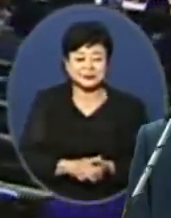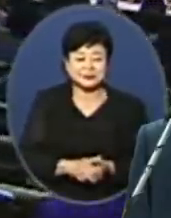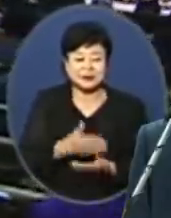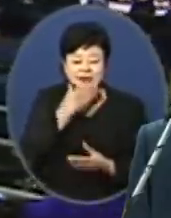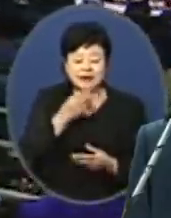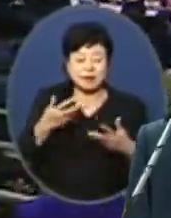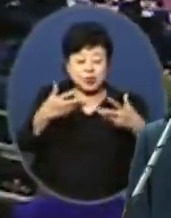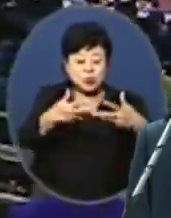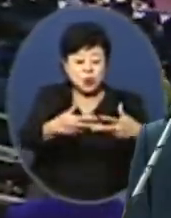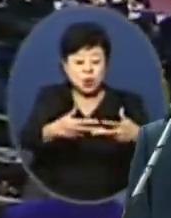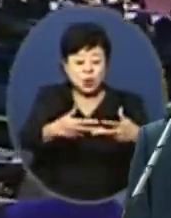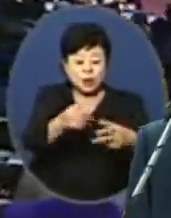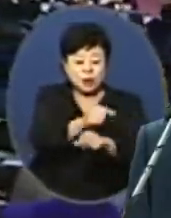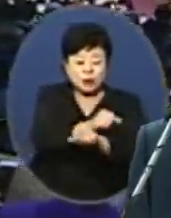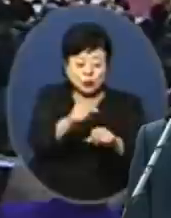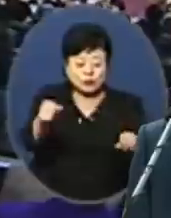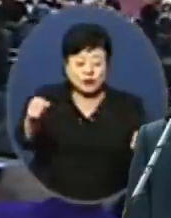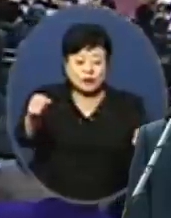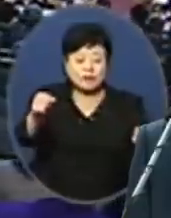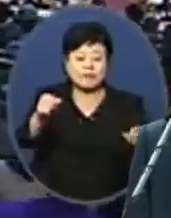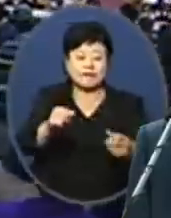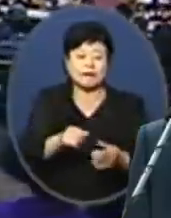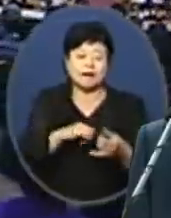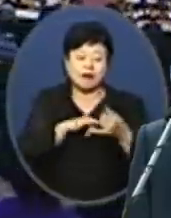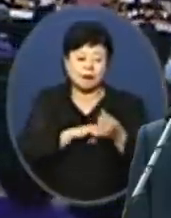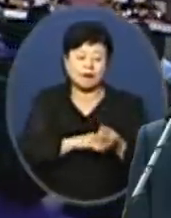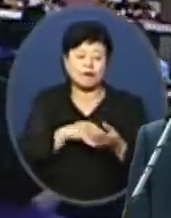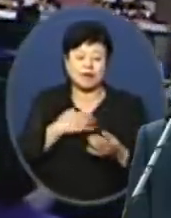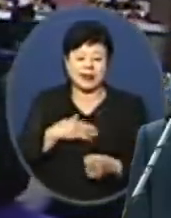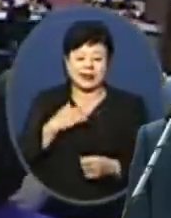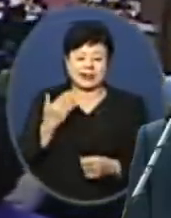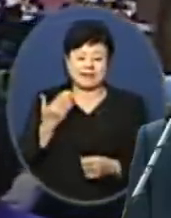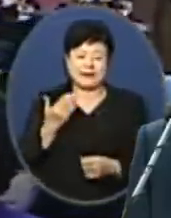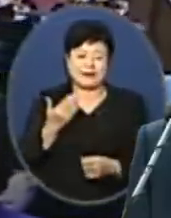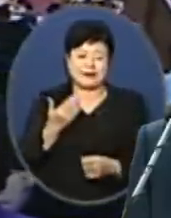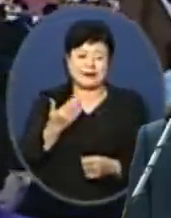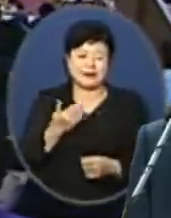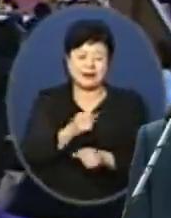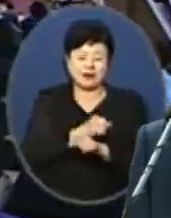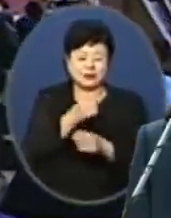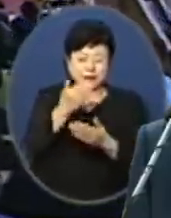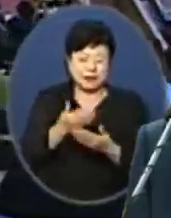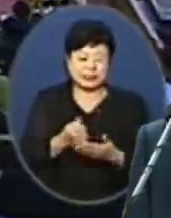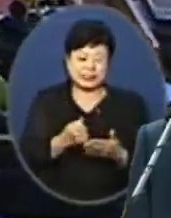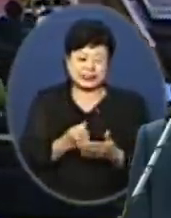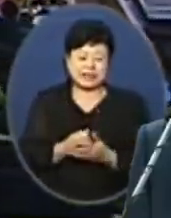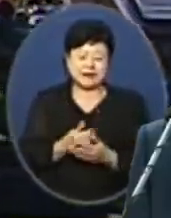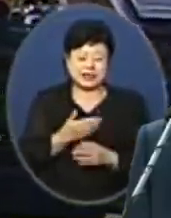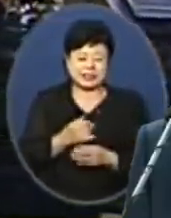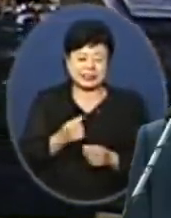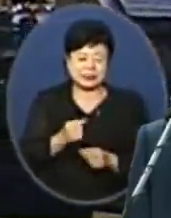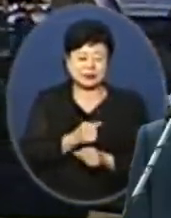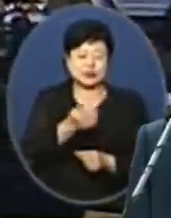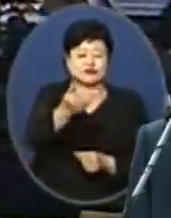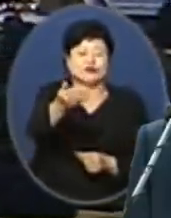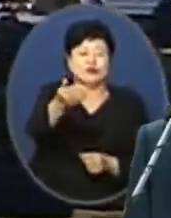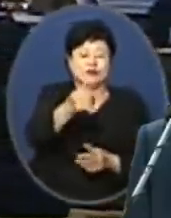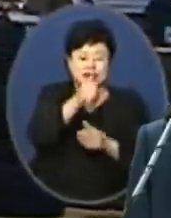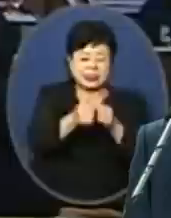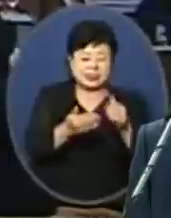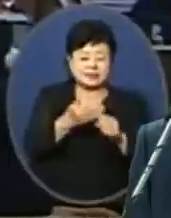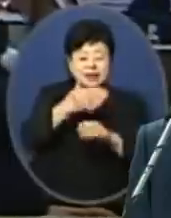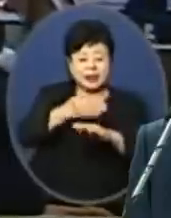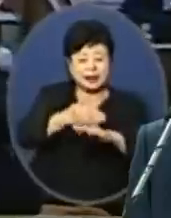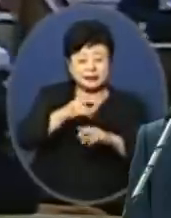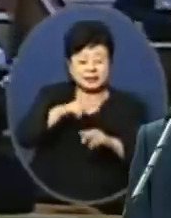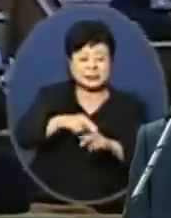행복의 조건으로 용서를 꼭 알아야 되는 것입니다. 우리가 그저 용서받았으므로 다른 사람을 용서하고 하나님께